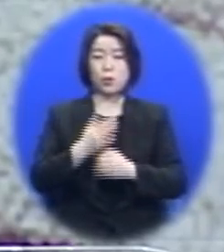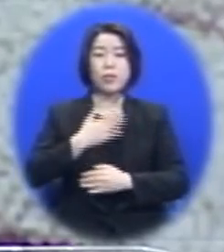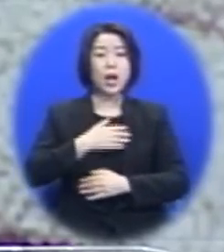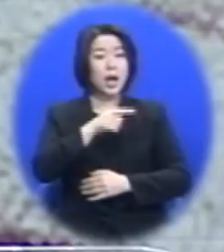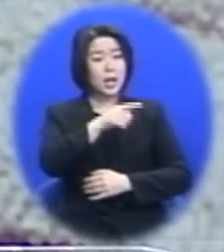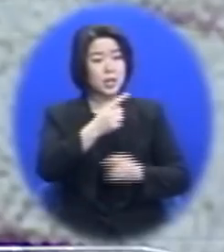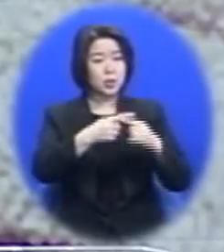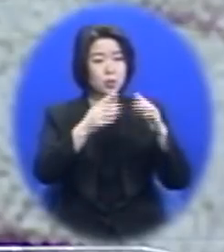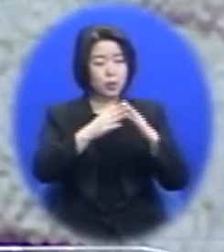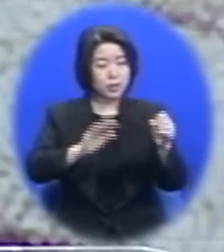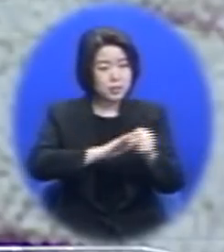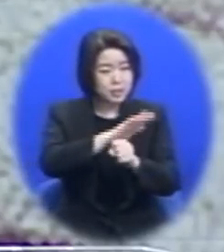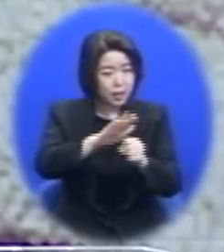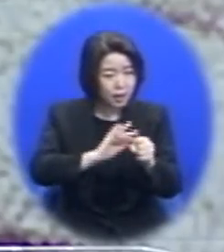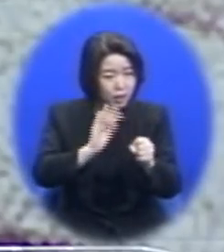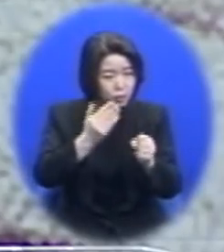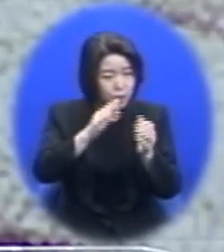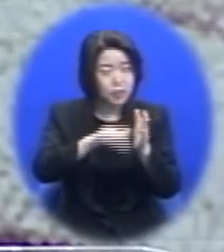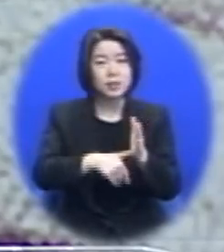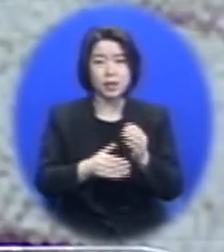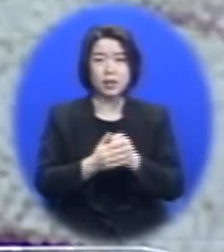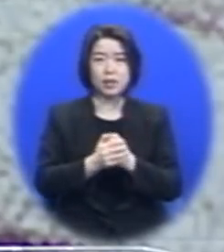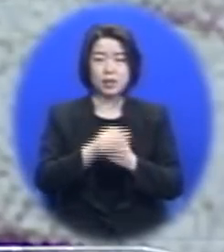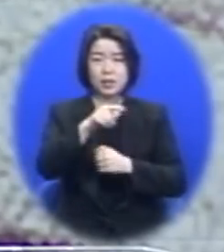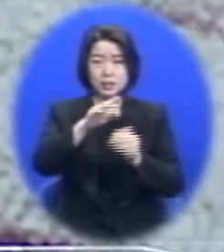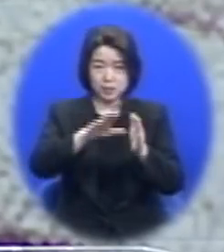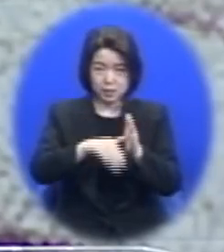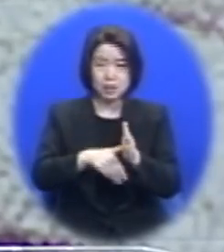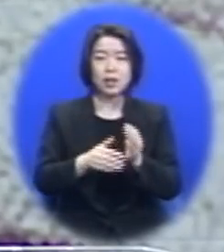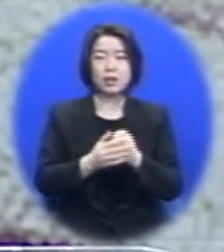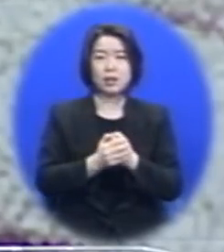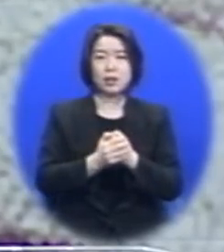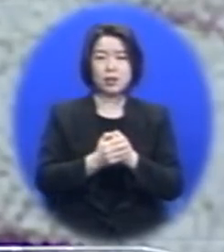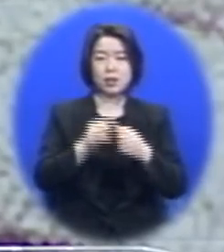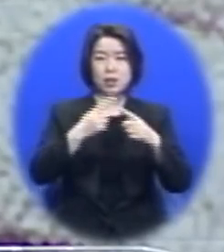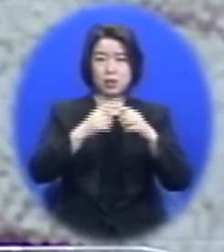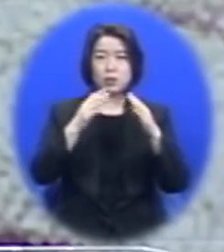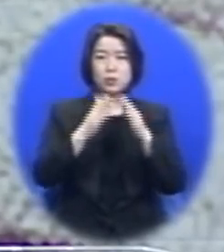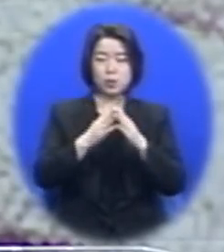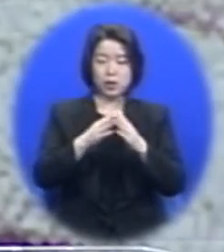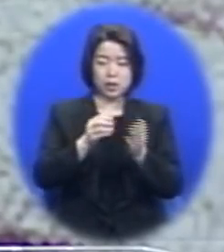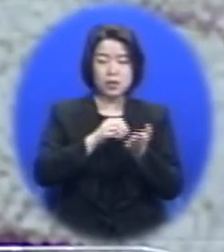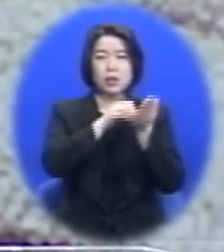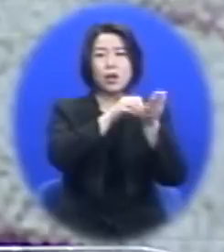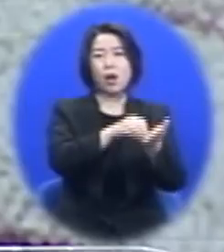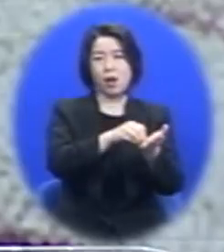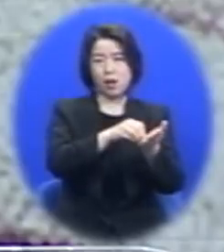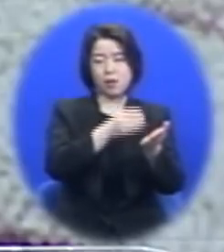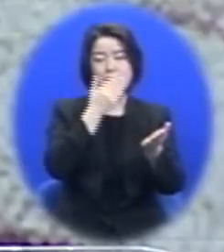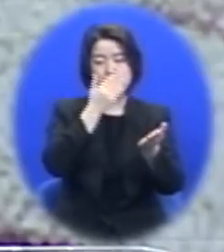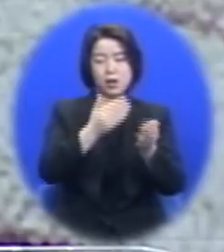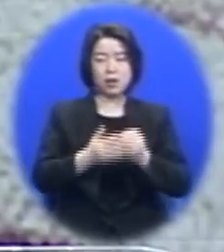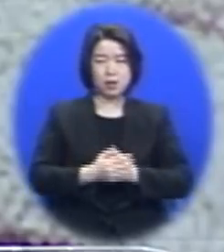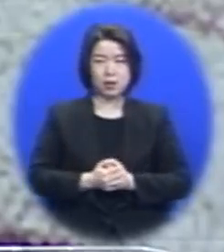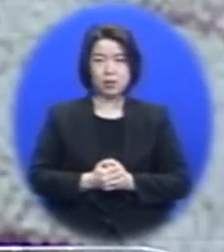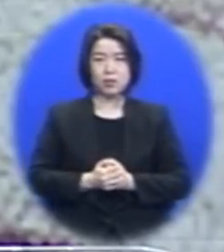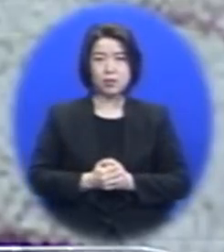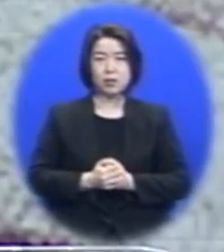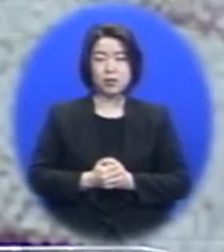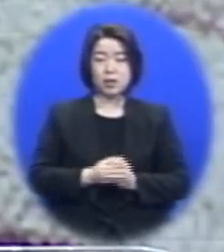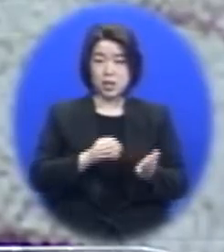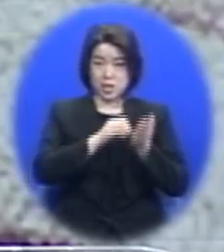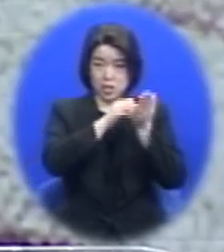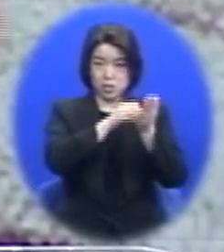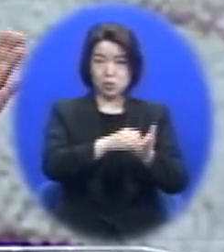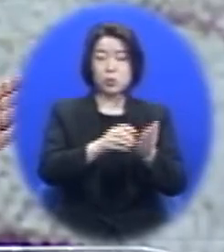교회를 사랑하게 될 때 그 때의 교회의 등록하는 겁니다 등록을